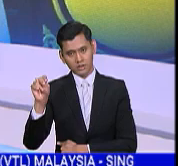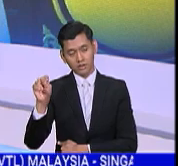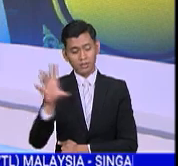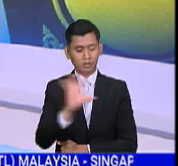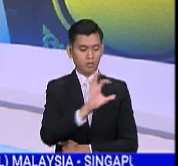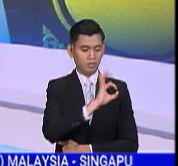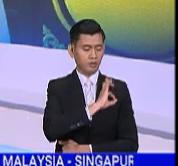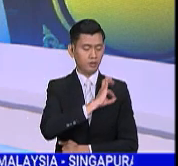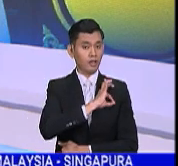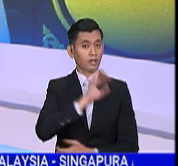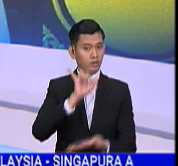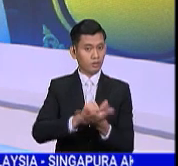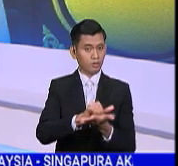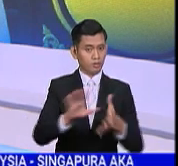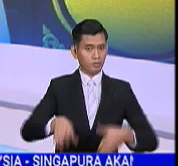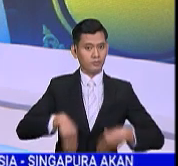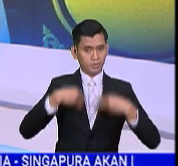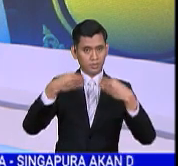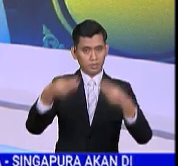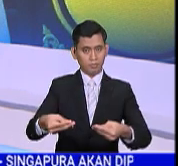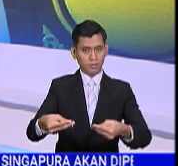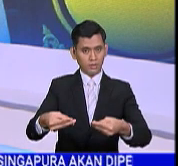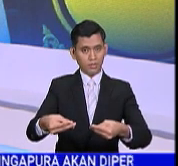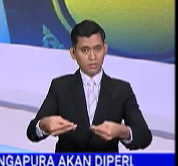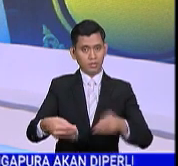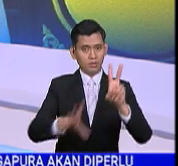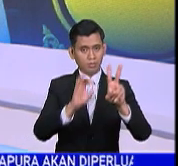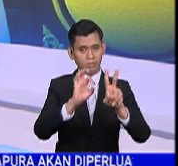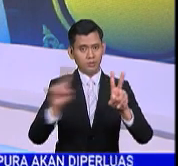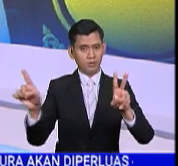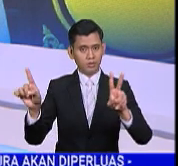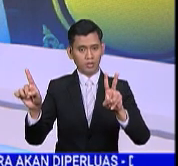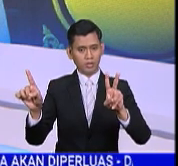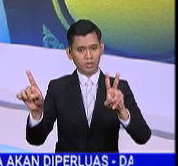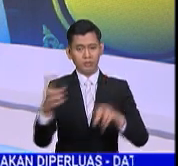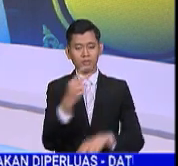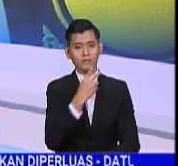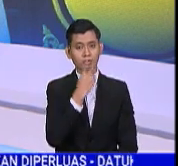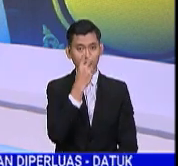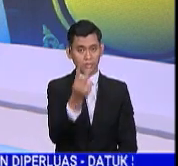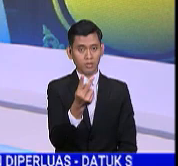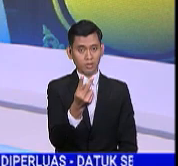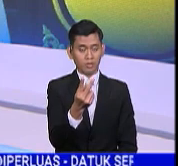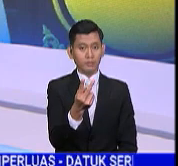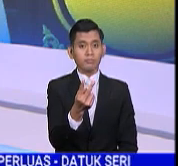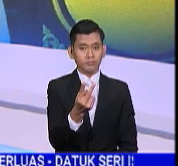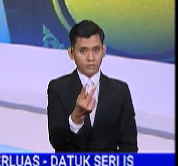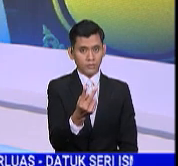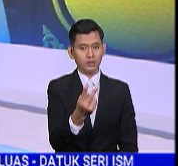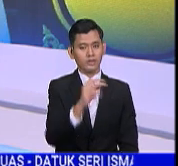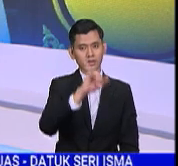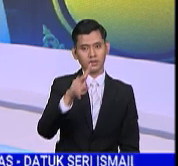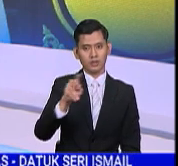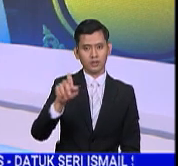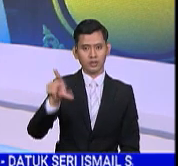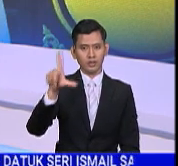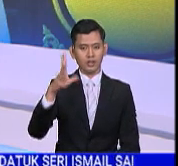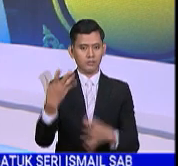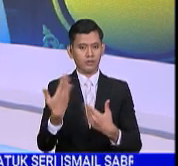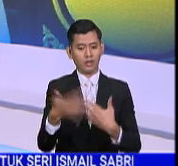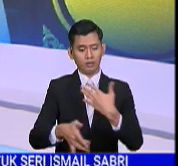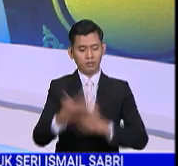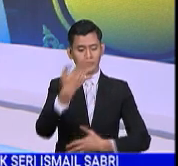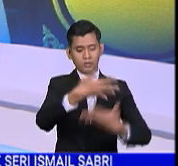pahlawanan Agan tancap Malaysia EDM 2021 menyaksikan Jenderal Tan Sri Zamrud Mohammad Zain mendahului senarai